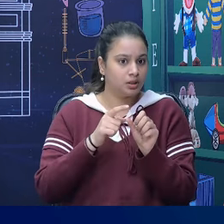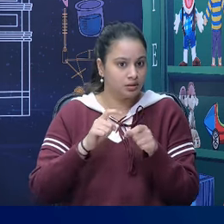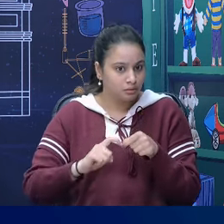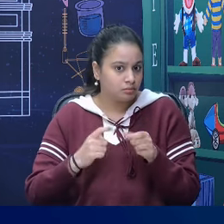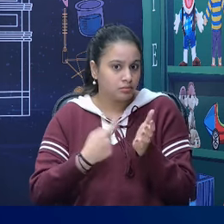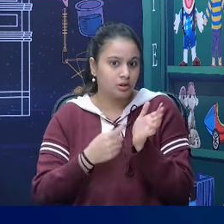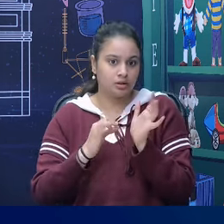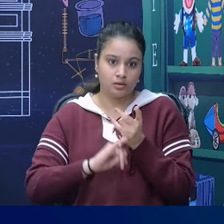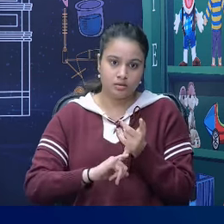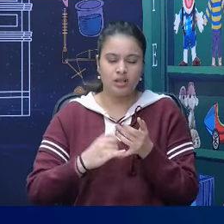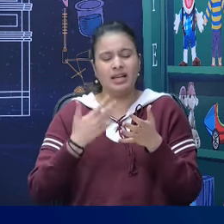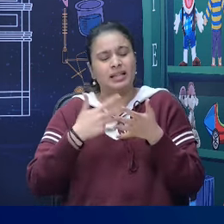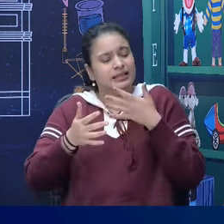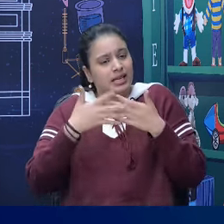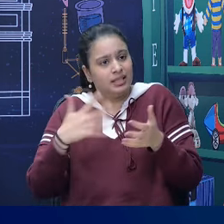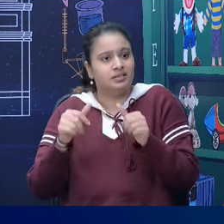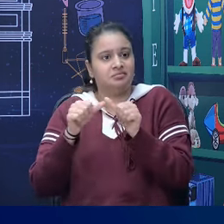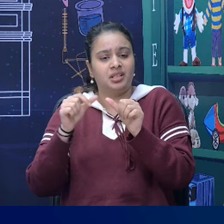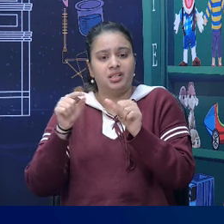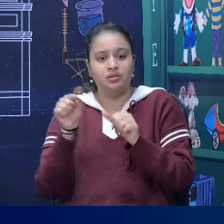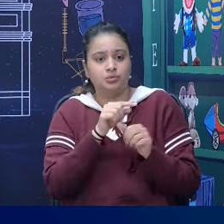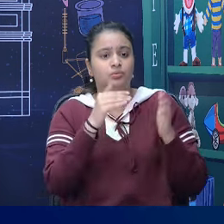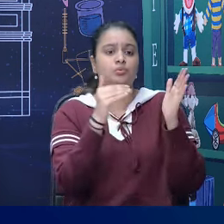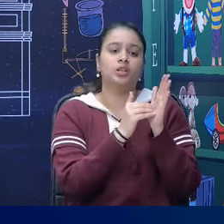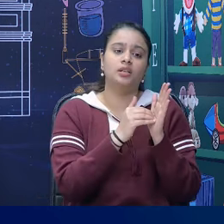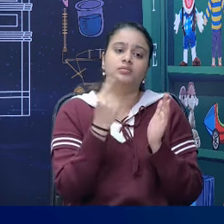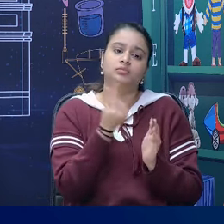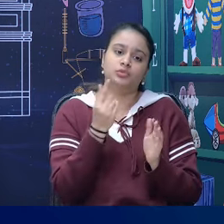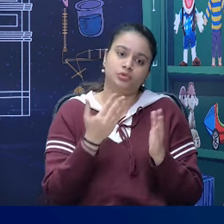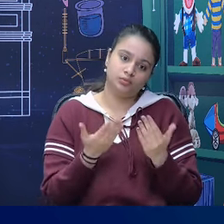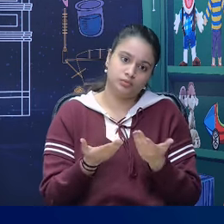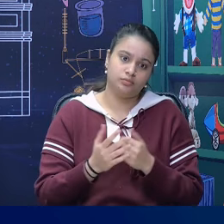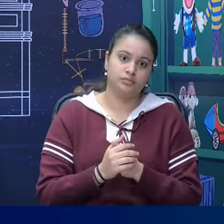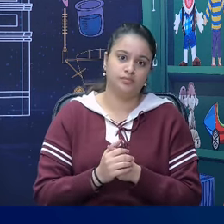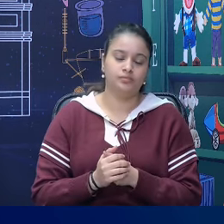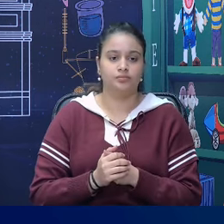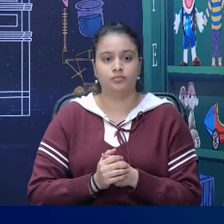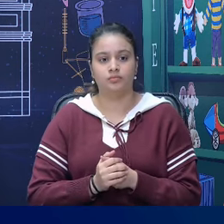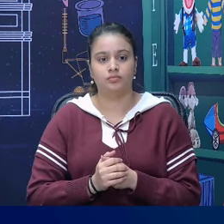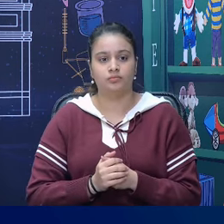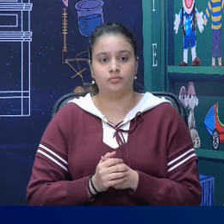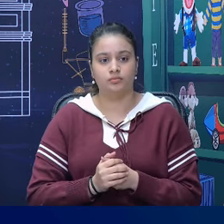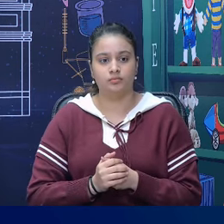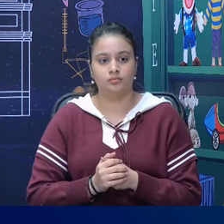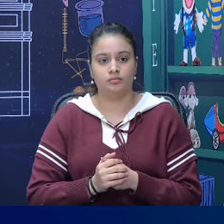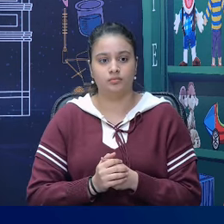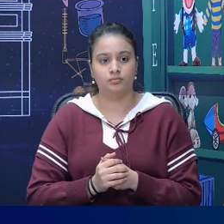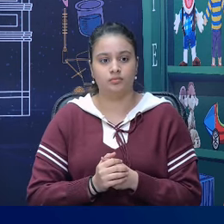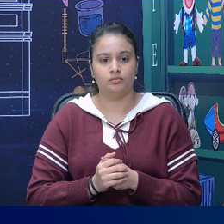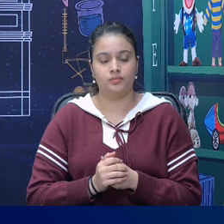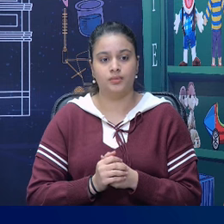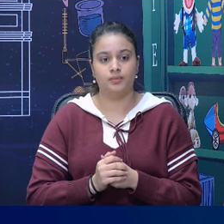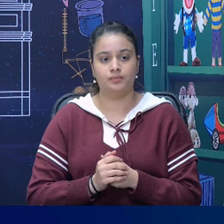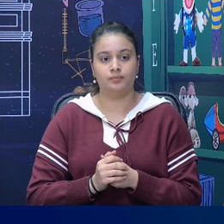सकते हैं हां कुछ भी किसी भी अल्फाबेट का मुझे लगता है इस्तेमाल कर सकते का इस्तेमाल कर सकते हैं एक्स वाजी का इस्तेमाल कर सकते एक्स वाजी का इस्तेमाल कर सकते